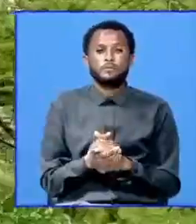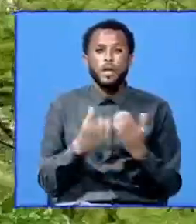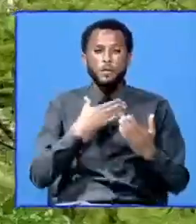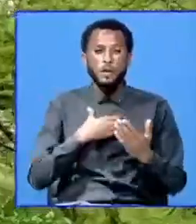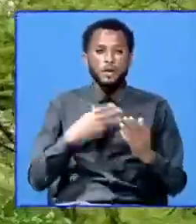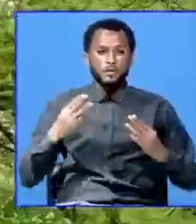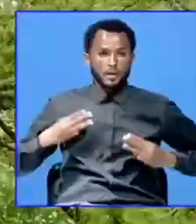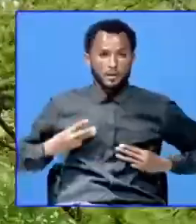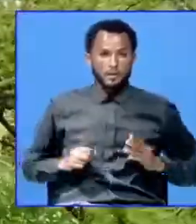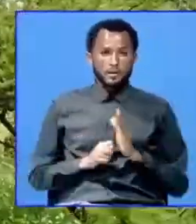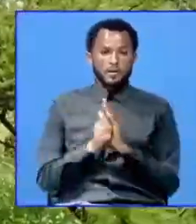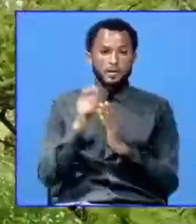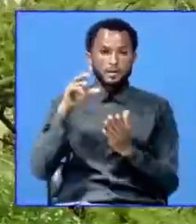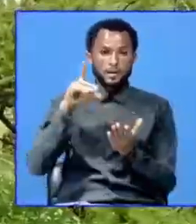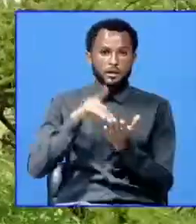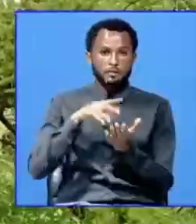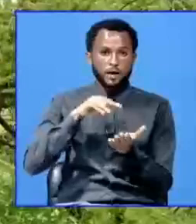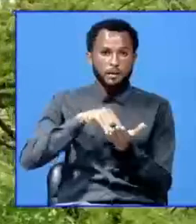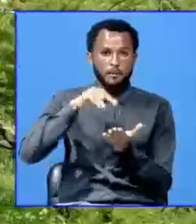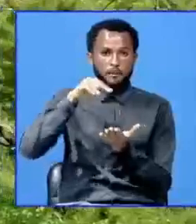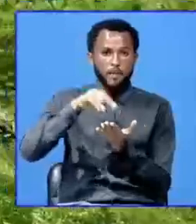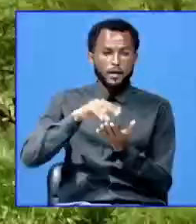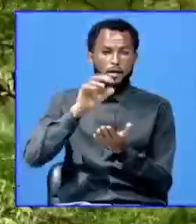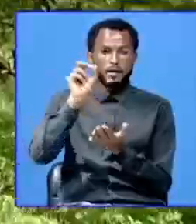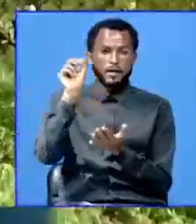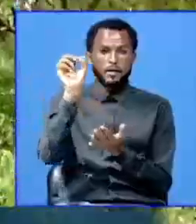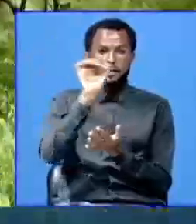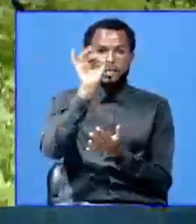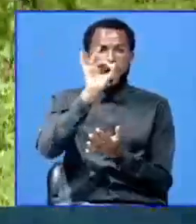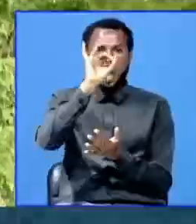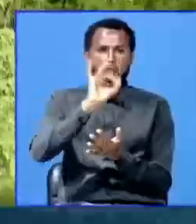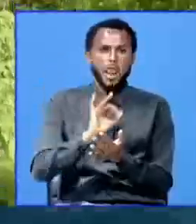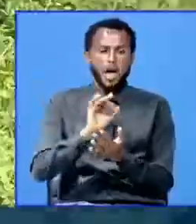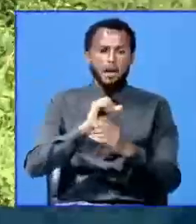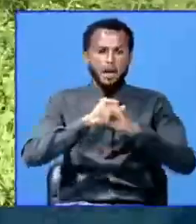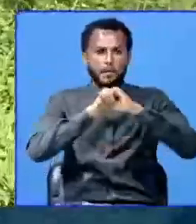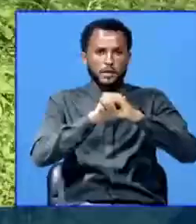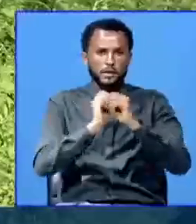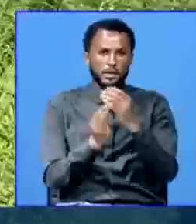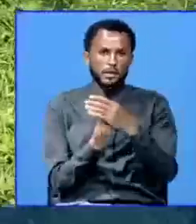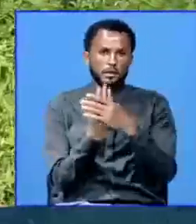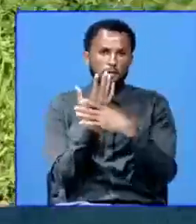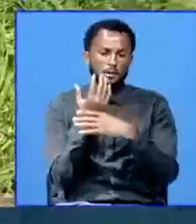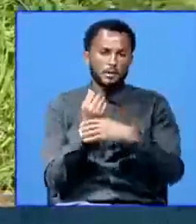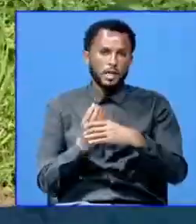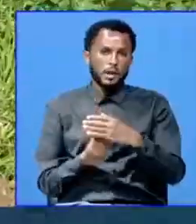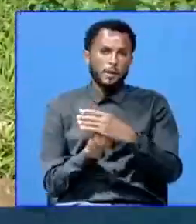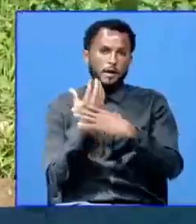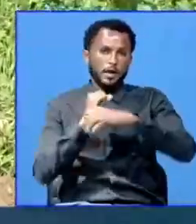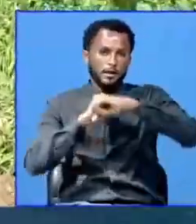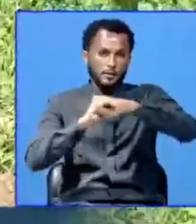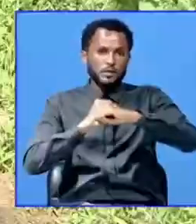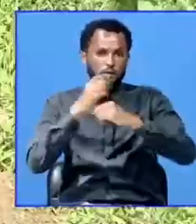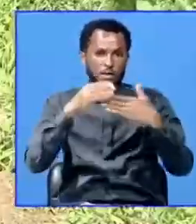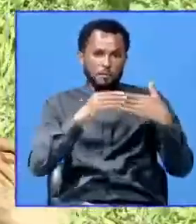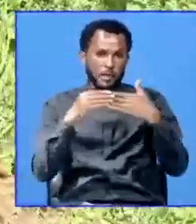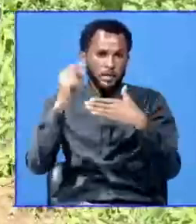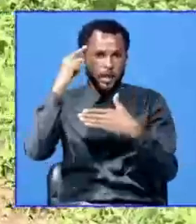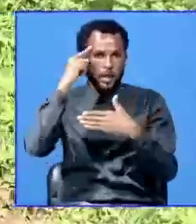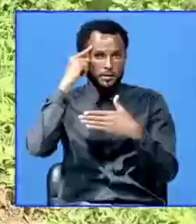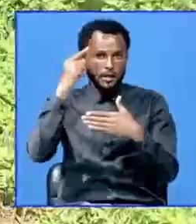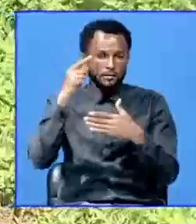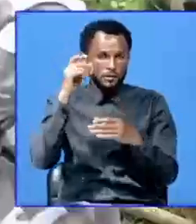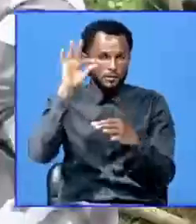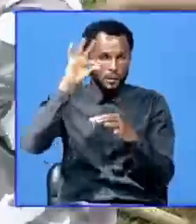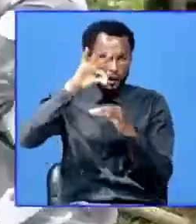أبلا السراوي التقرأي أب كتام غلا إلى لابستها لخابي إن مكتنا نلم إن المعنى نمكت بزو المري حساب أب زو سالت